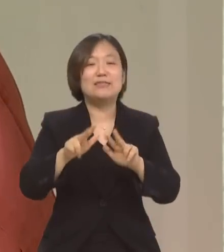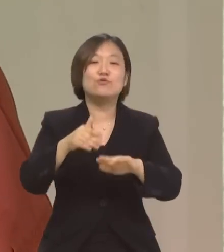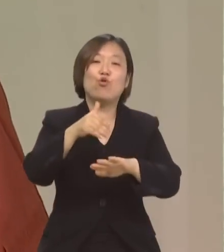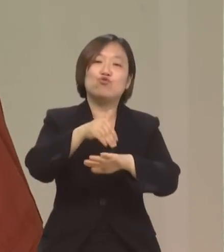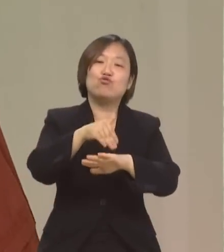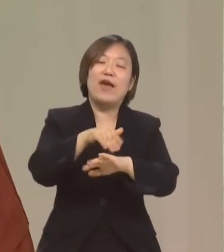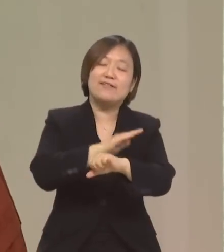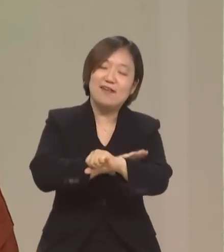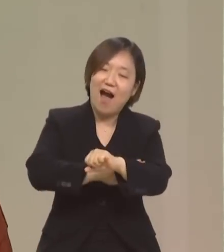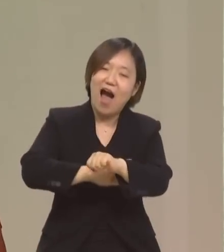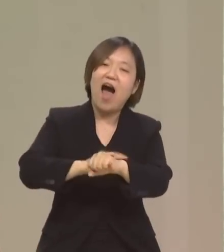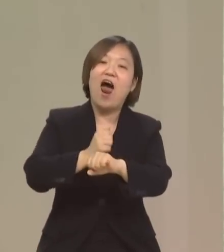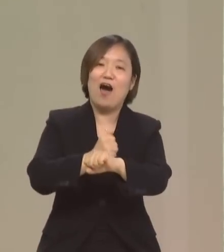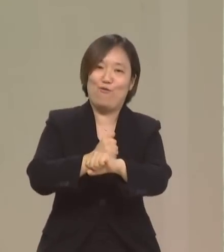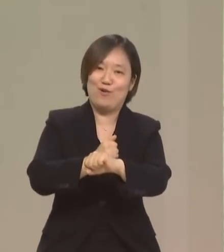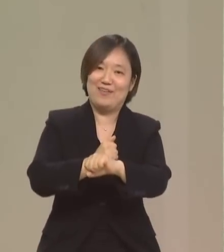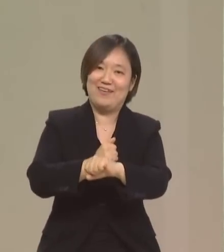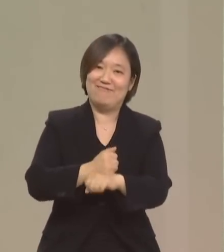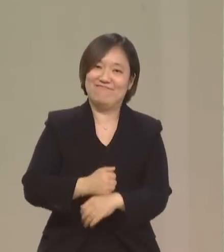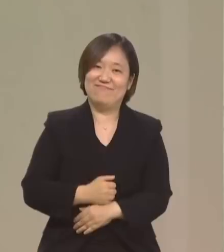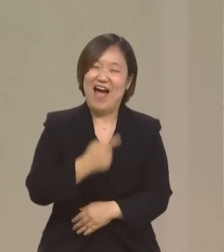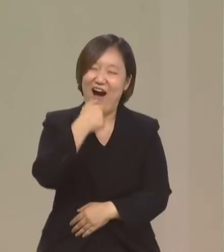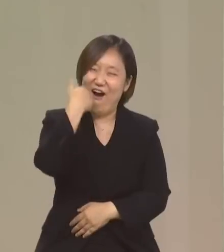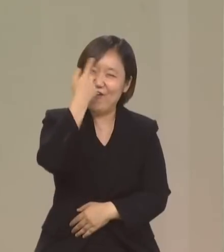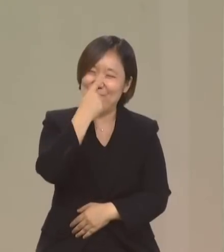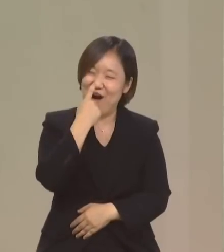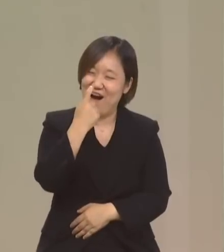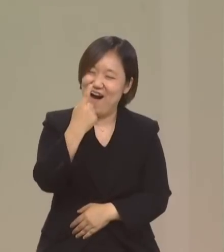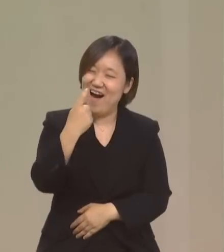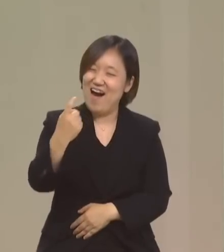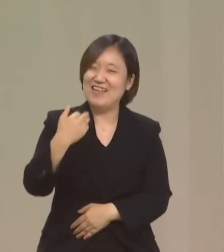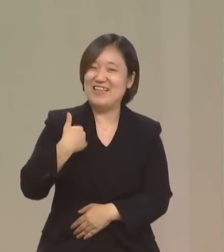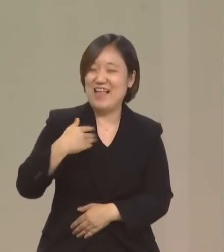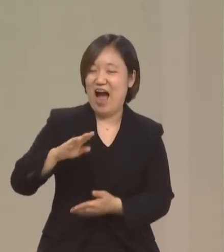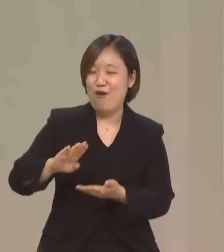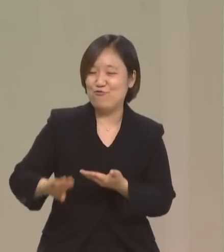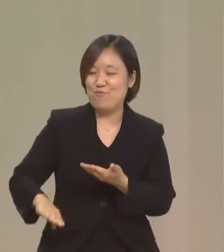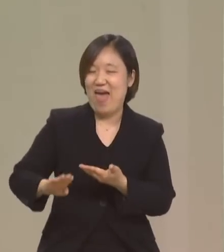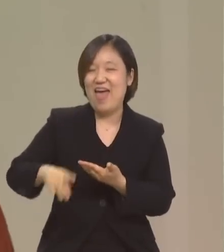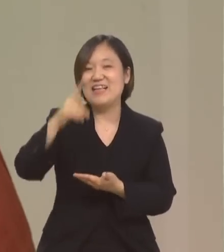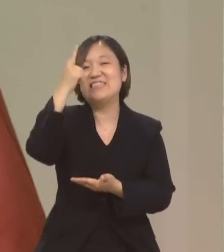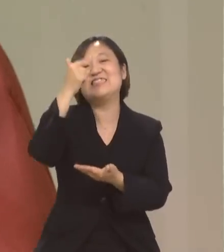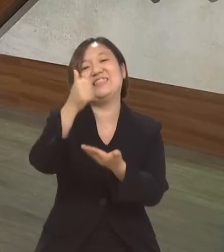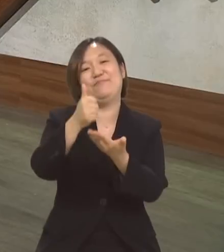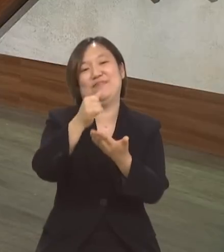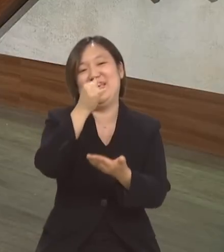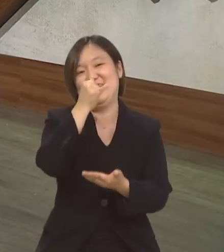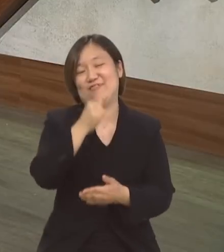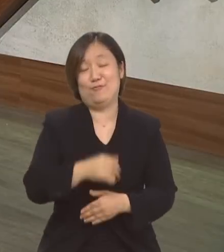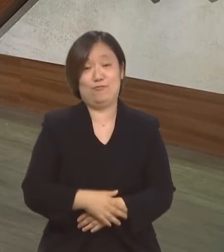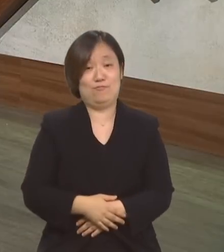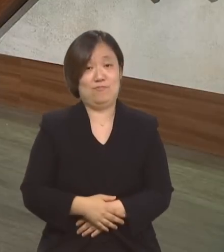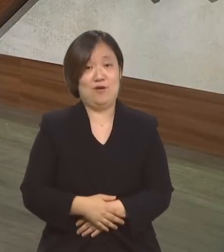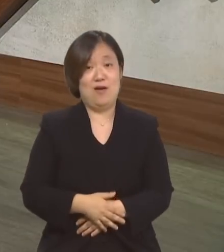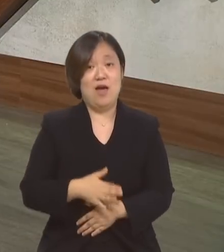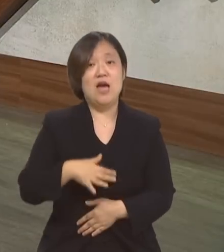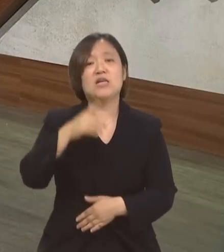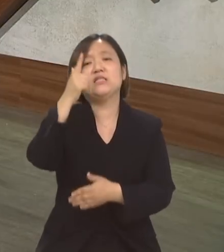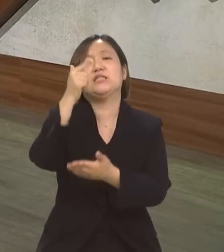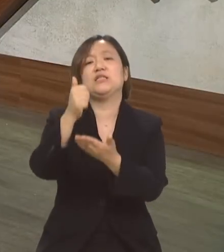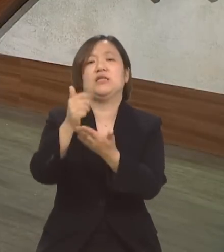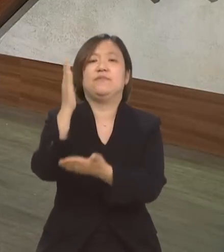생활을 잘하고 있는 그런 잘생긴 후배 스님이 하나 있습니다 글쓴께 제가 직접들은